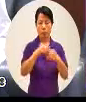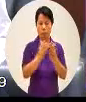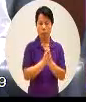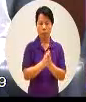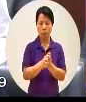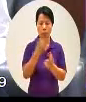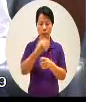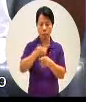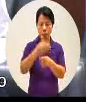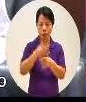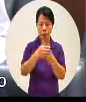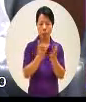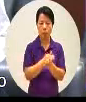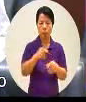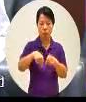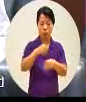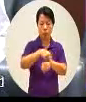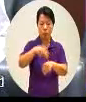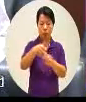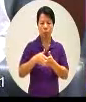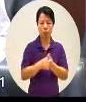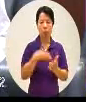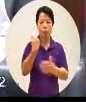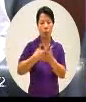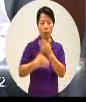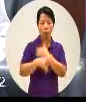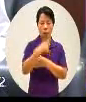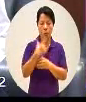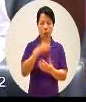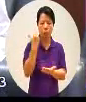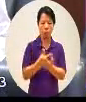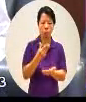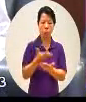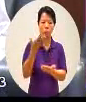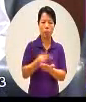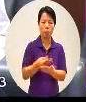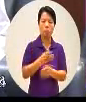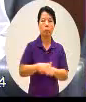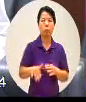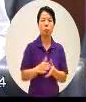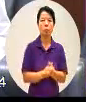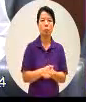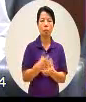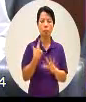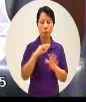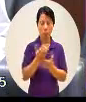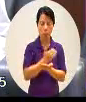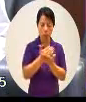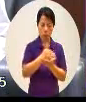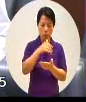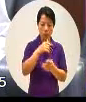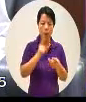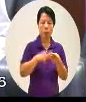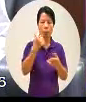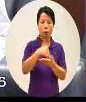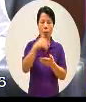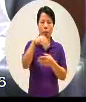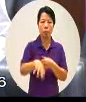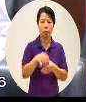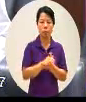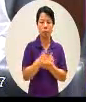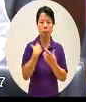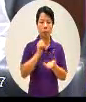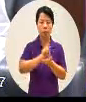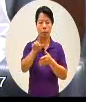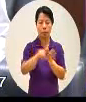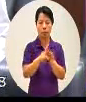计划，来减轻我们本市的债务负担。像在我们审计处在报告的时候也在